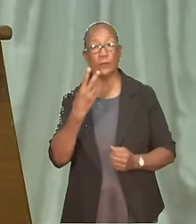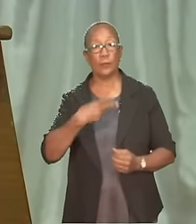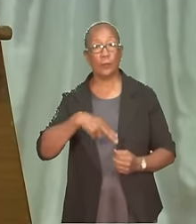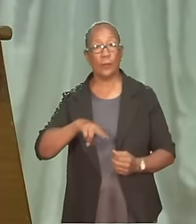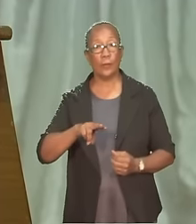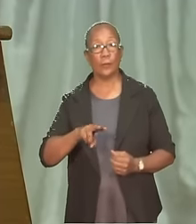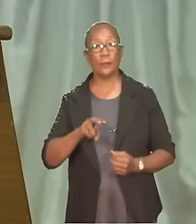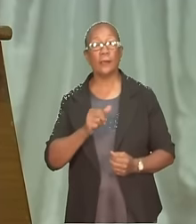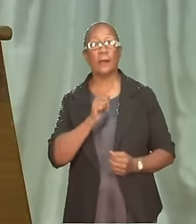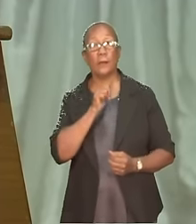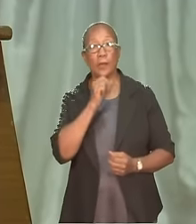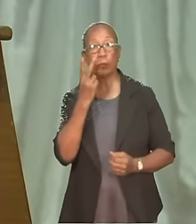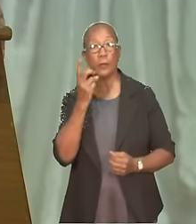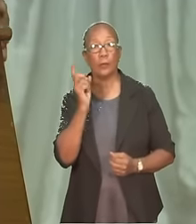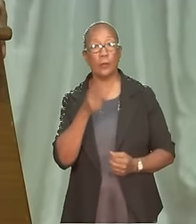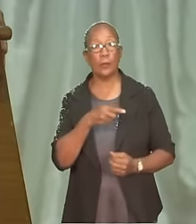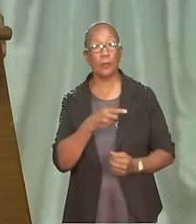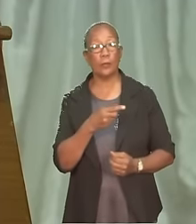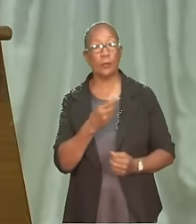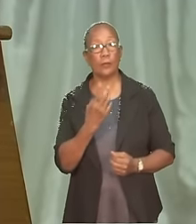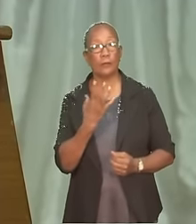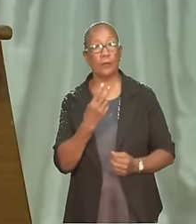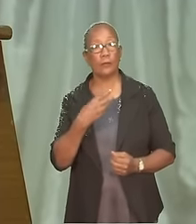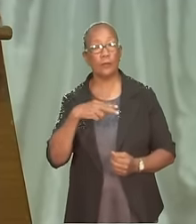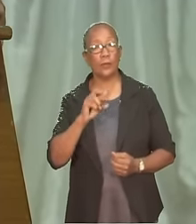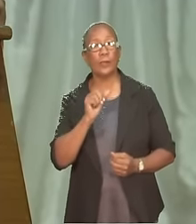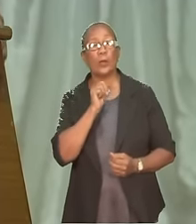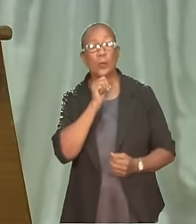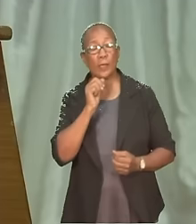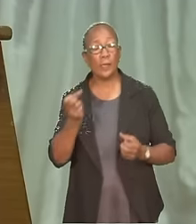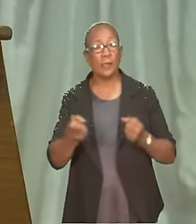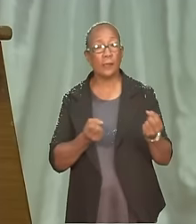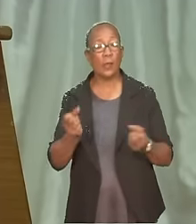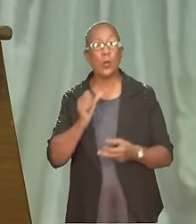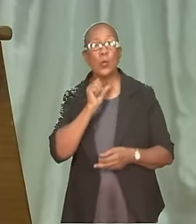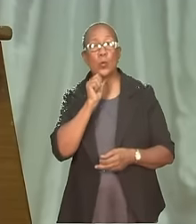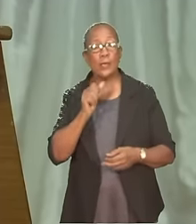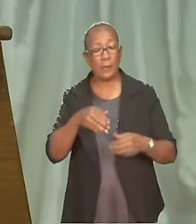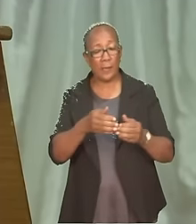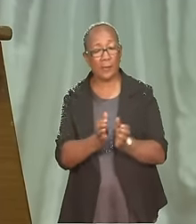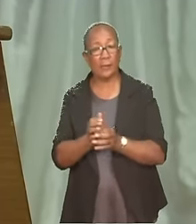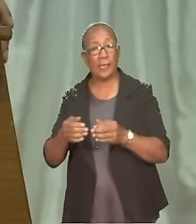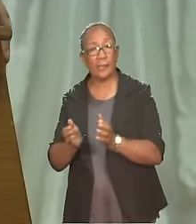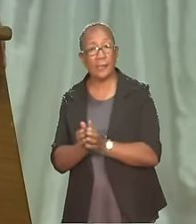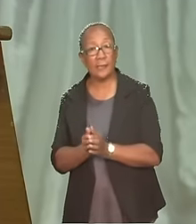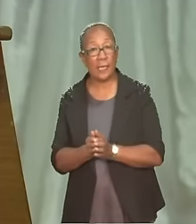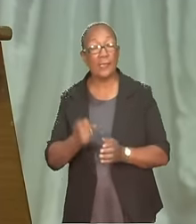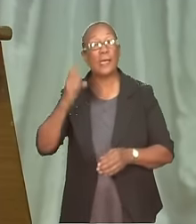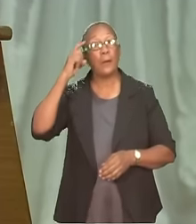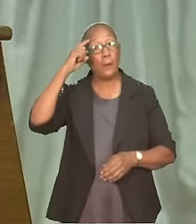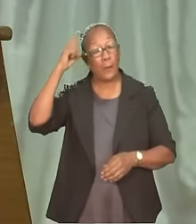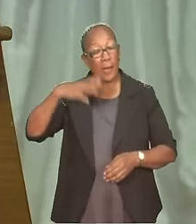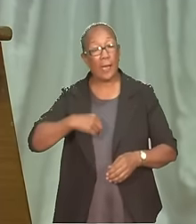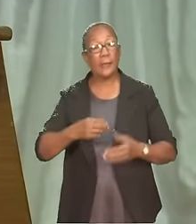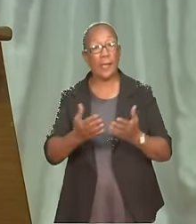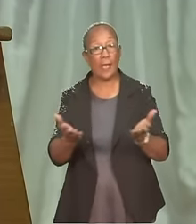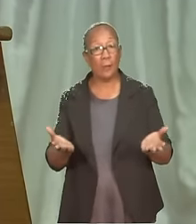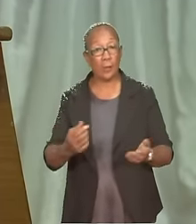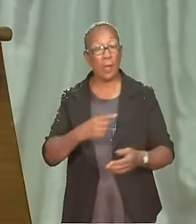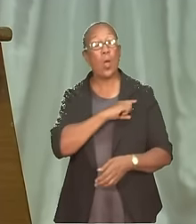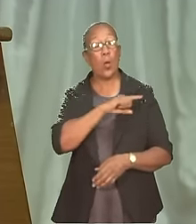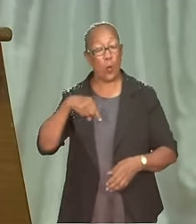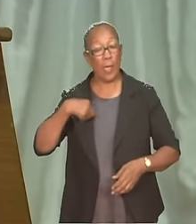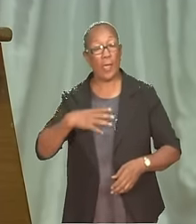2025. Wie die regeringen zijn, wie die partijen zijn die een plan daarvoor hebben. We hebben tenminste een